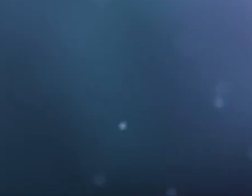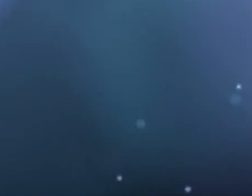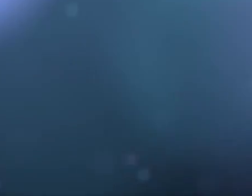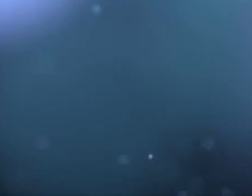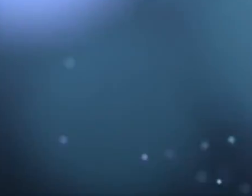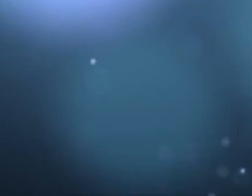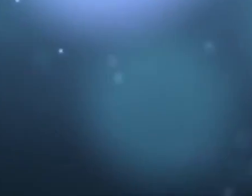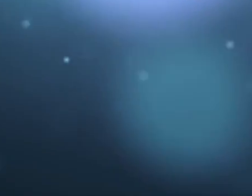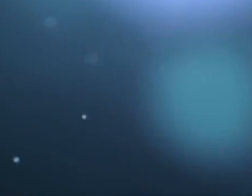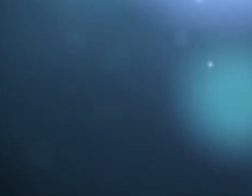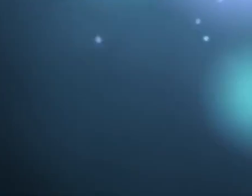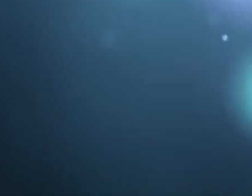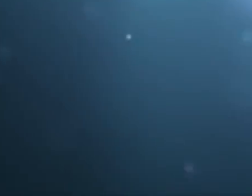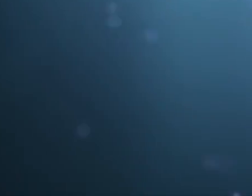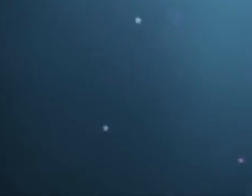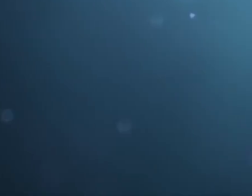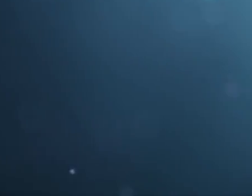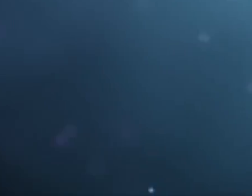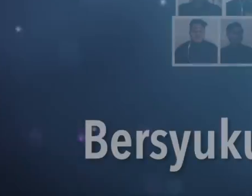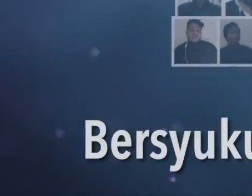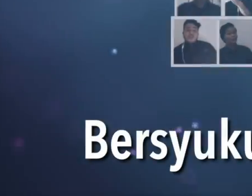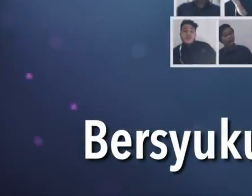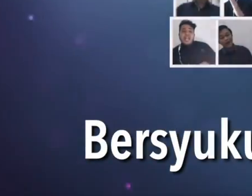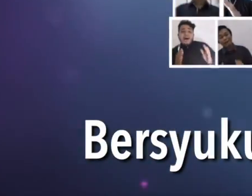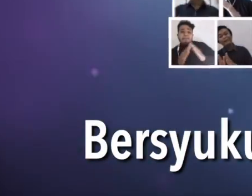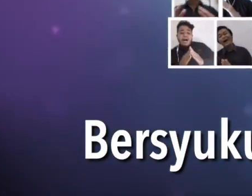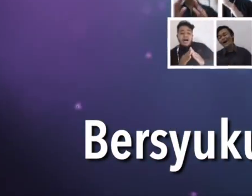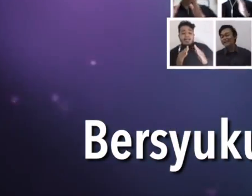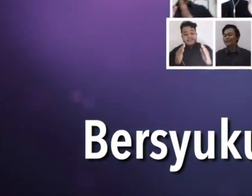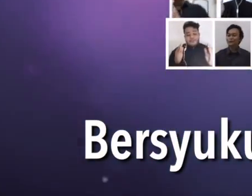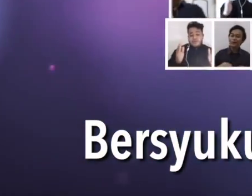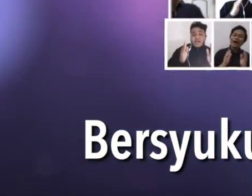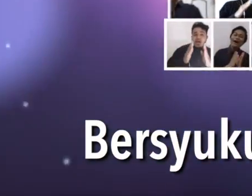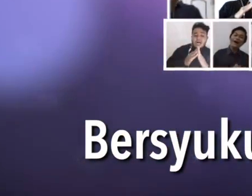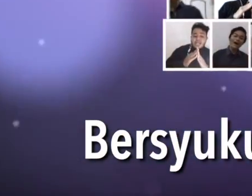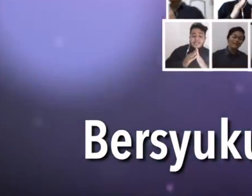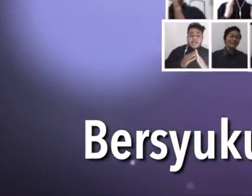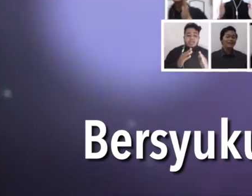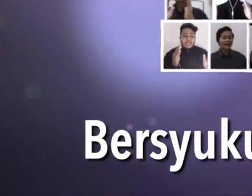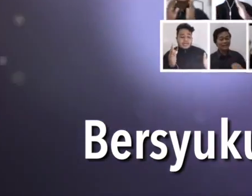Bersyukurlah pada Tuhan.